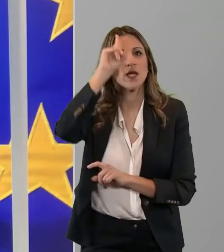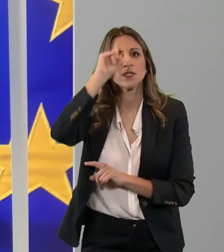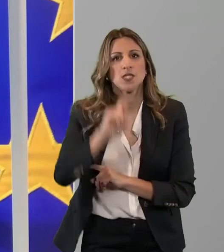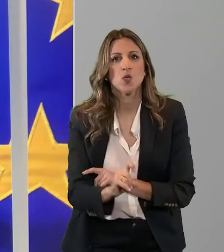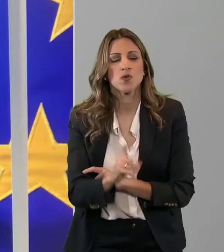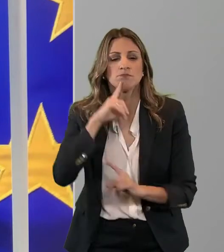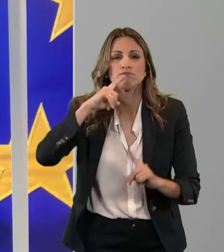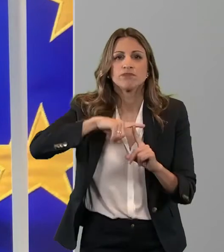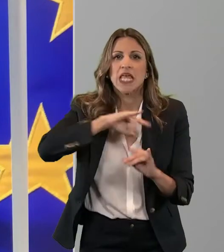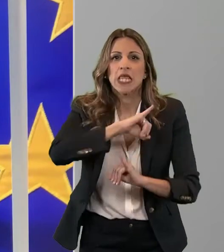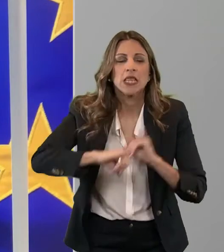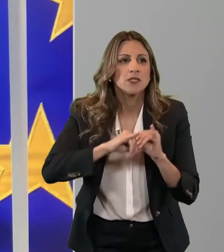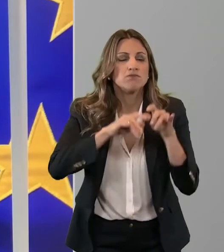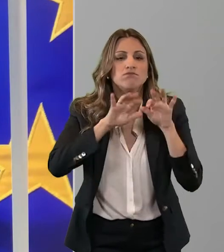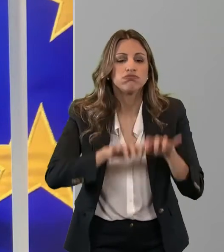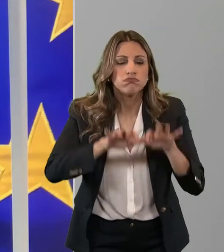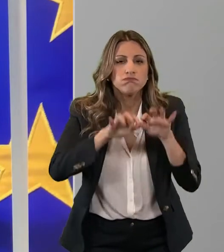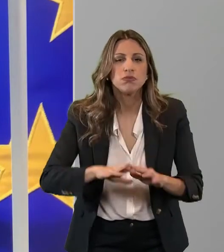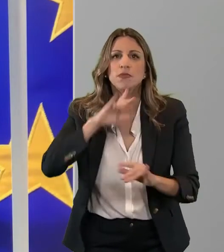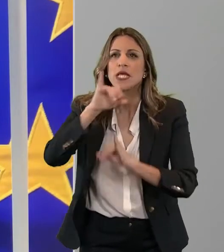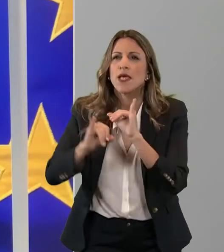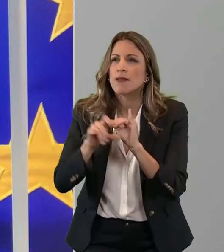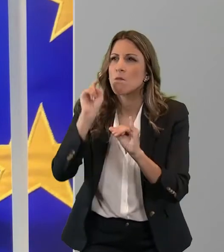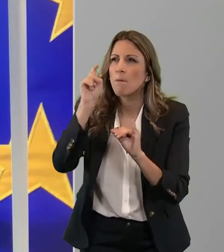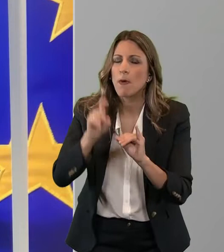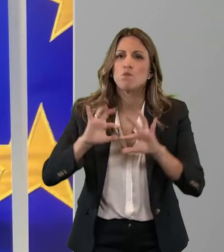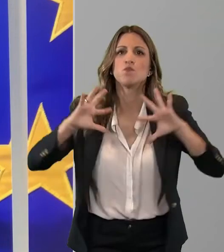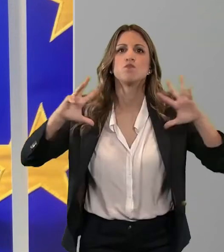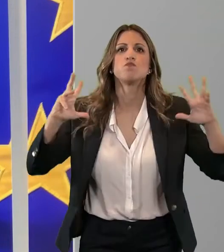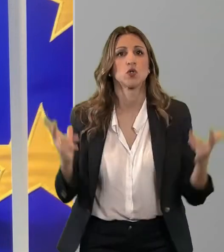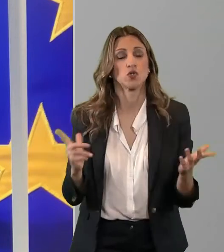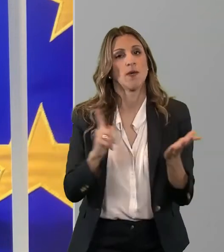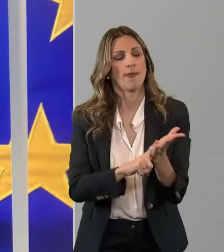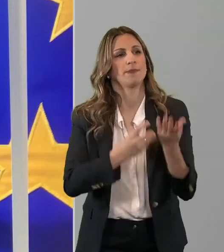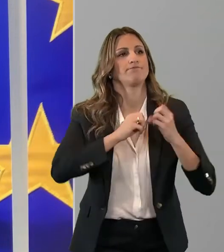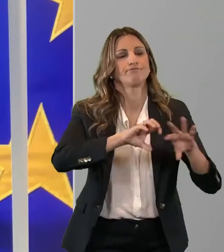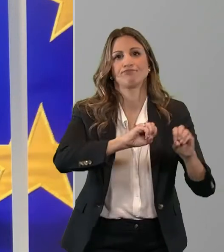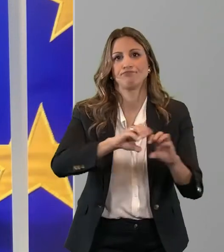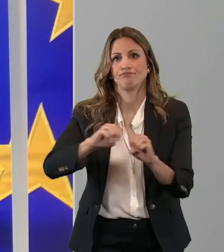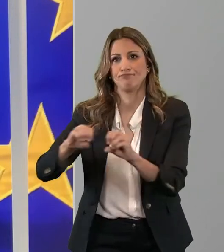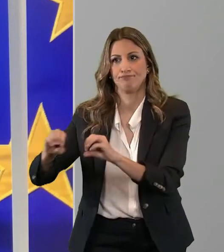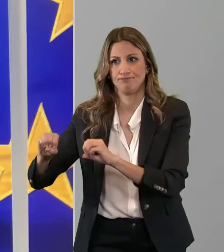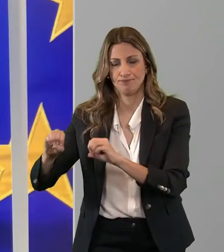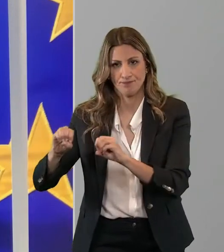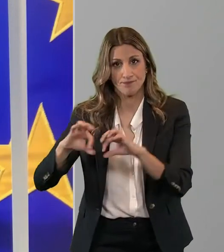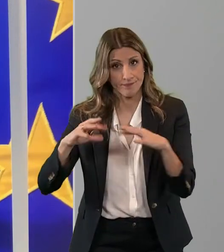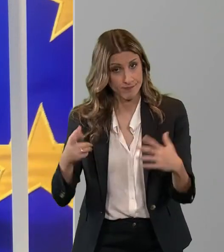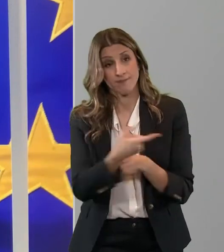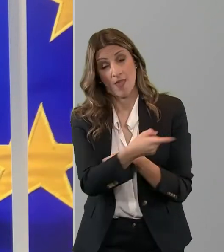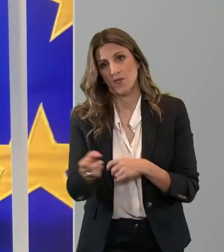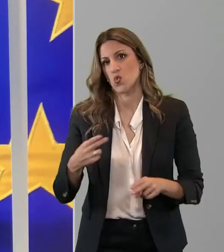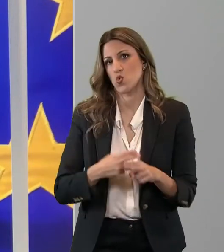κρίσιμη παράμετρος αυτή του ψηφιακού μετασχηματισμού. Και αυτή η έμφαση στις δεξιότητες και αυτή